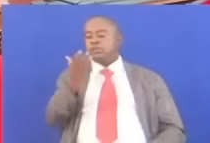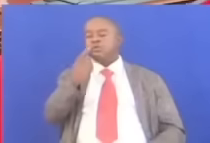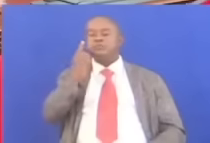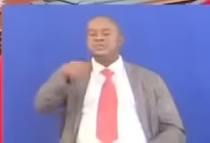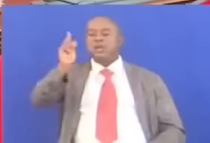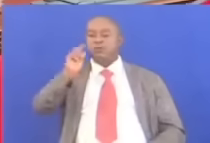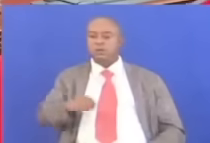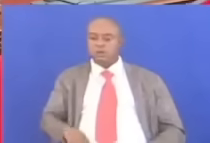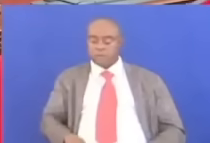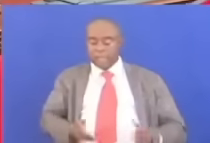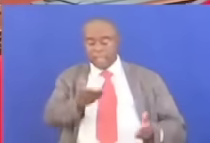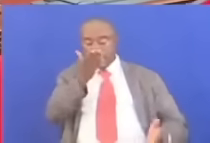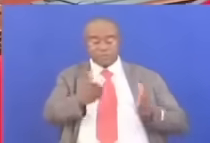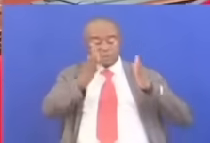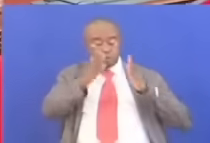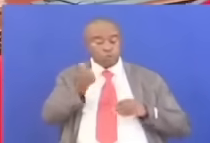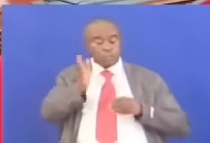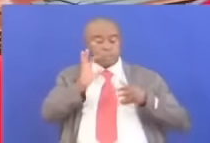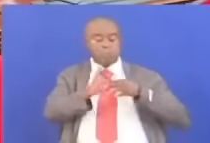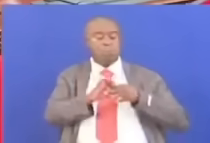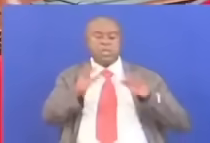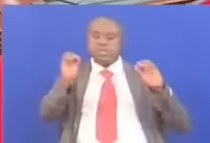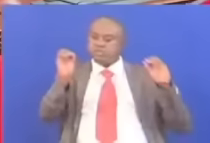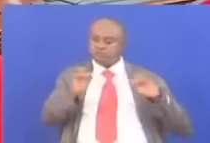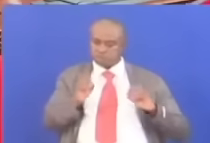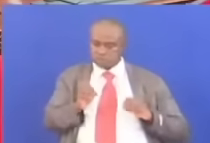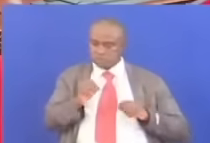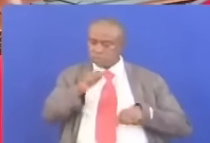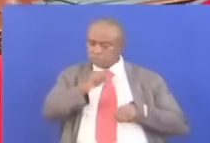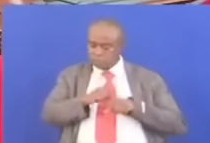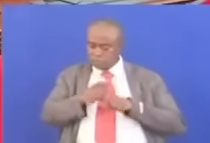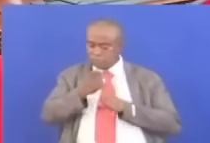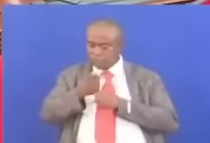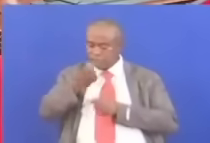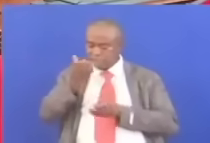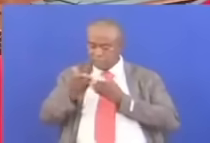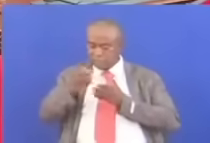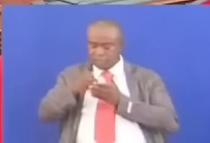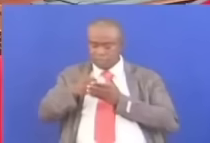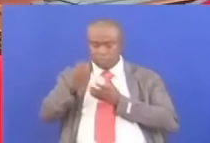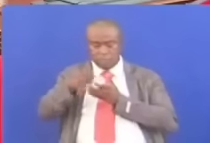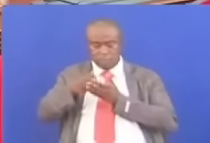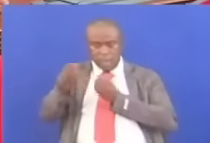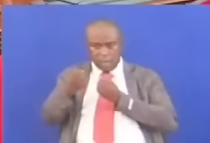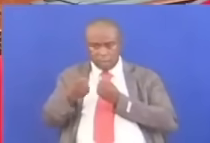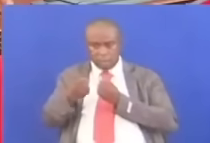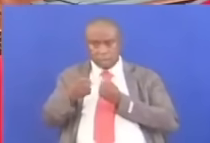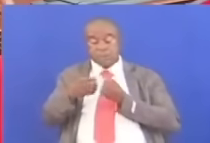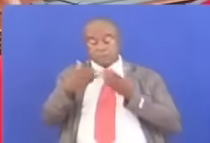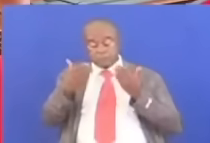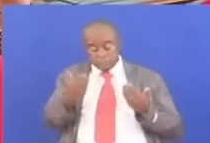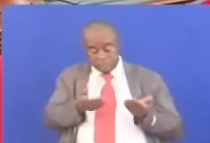sawa mthamish mkuu wa serali hawi kwa kwenye kisha magari meshi spika tuna pia mamish mkuu wa